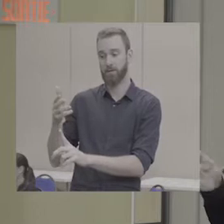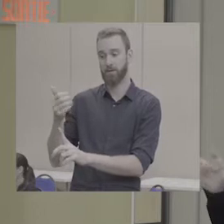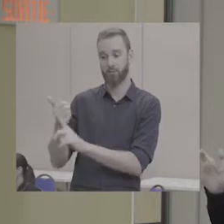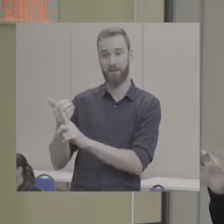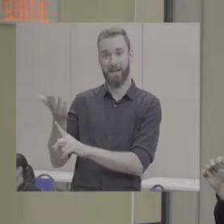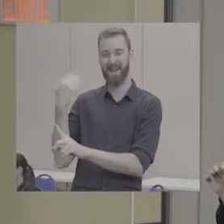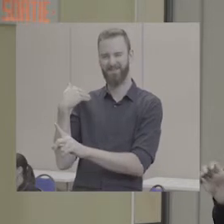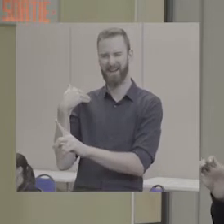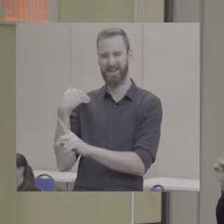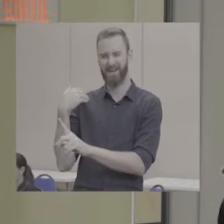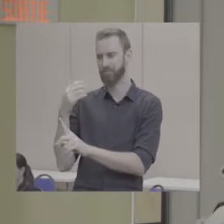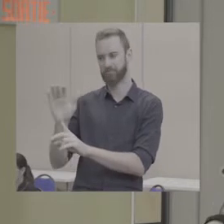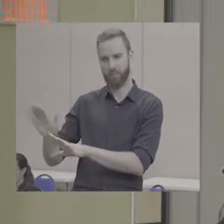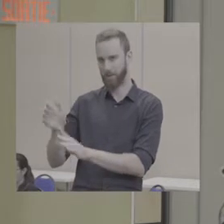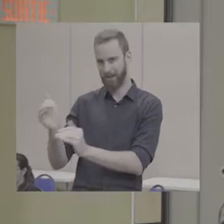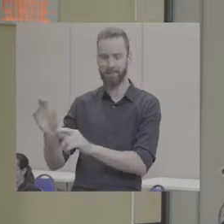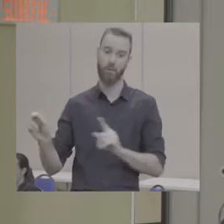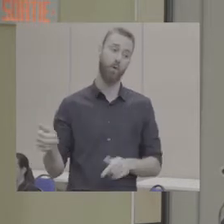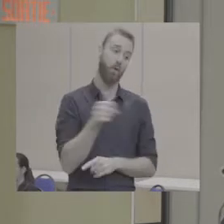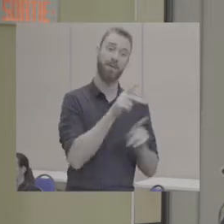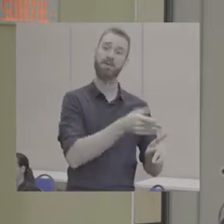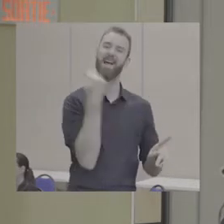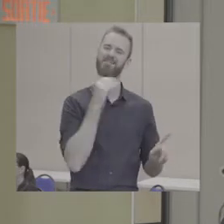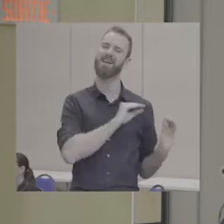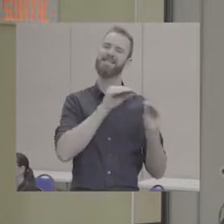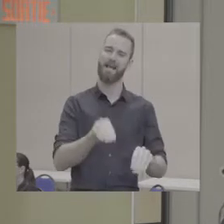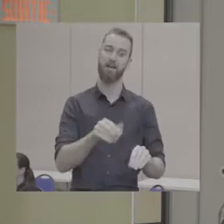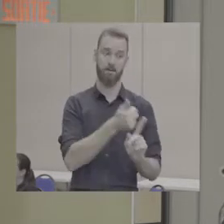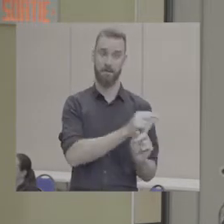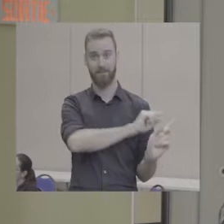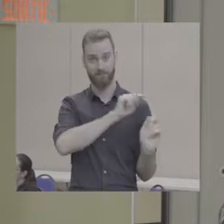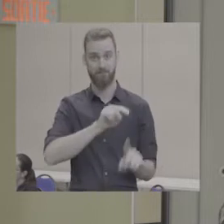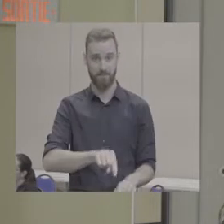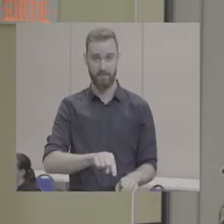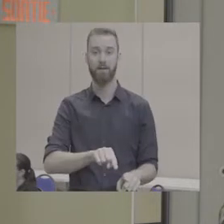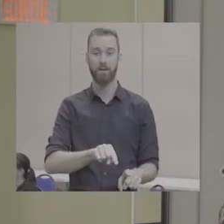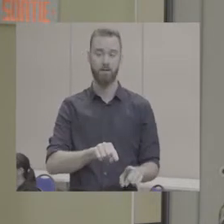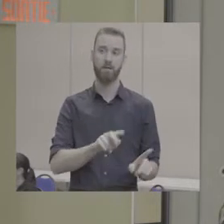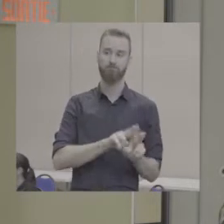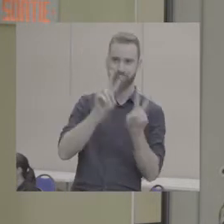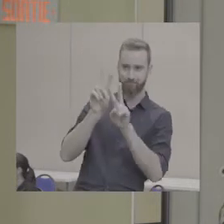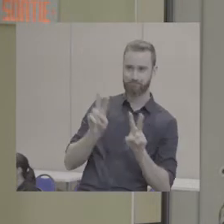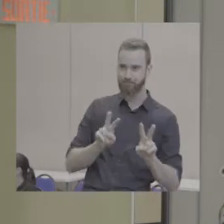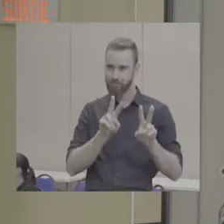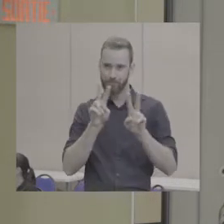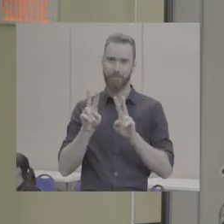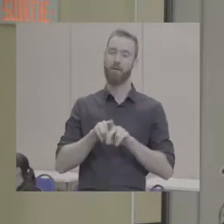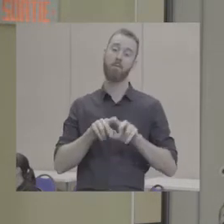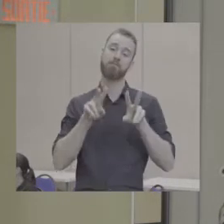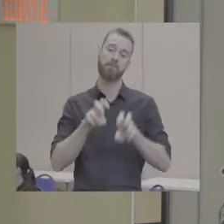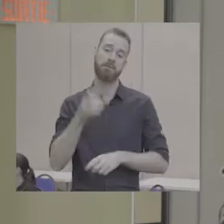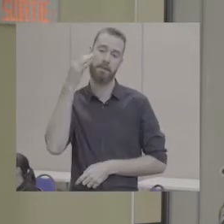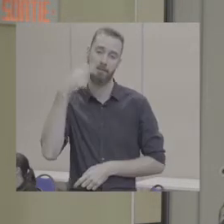qui avait installé la porte qui est venu. Puis là, il a regardé ça, il a fait des analyses